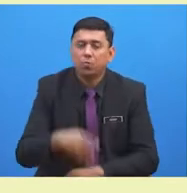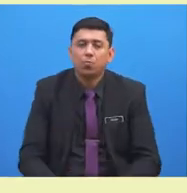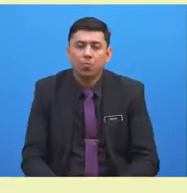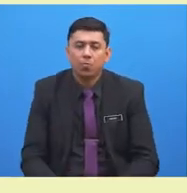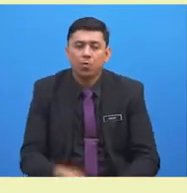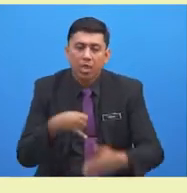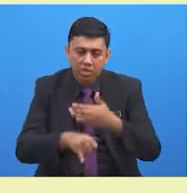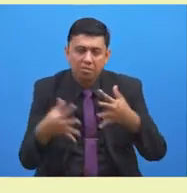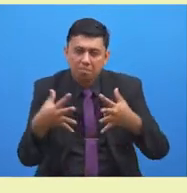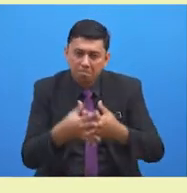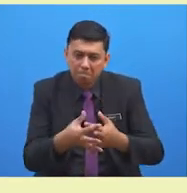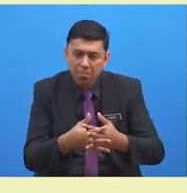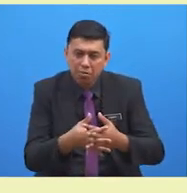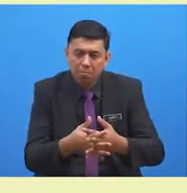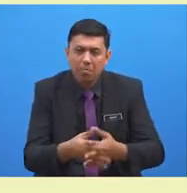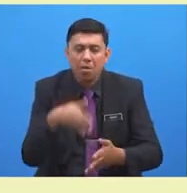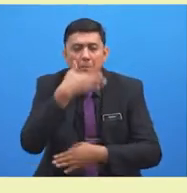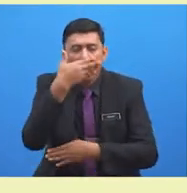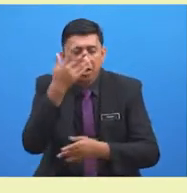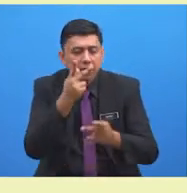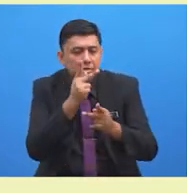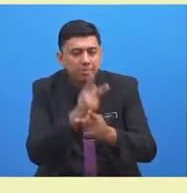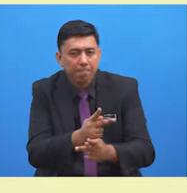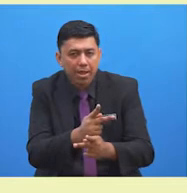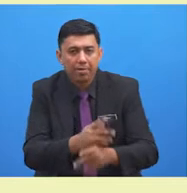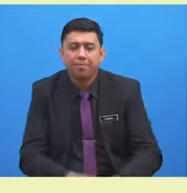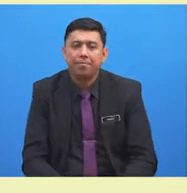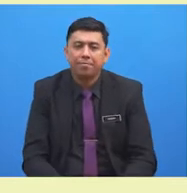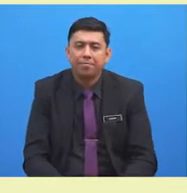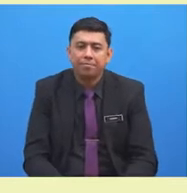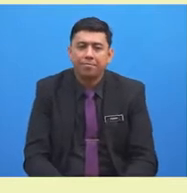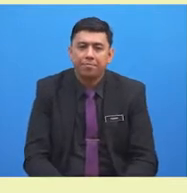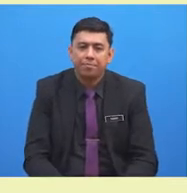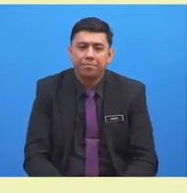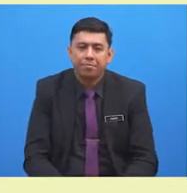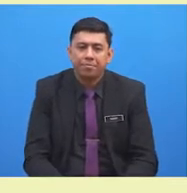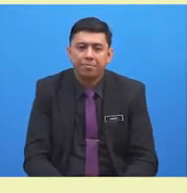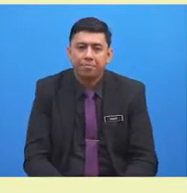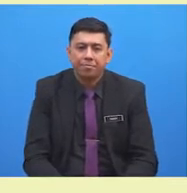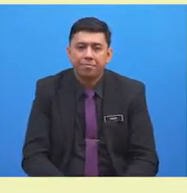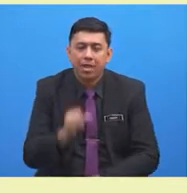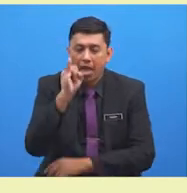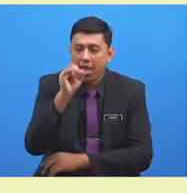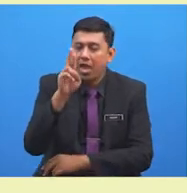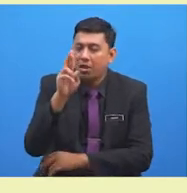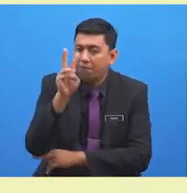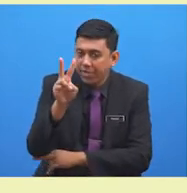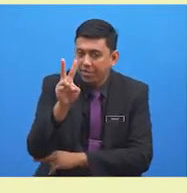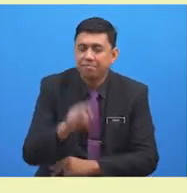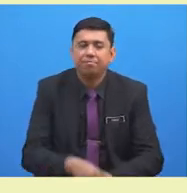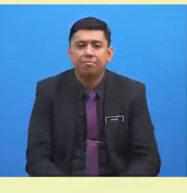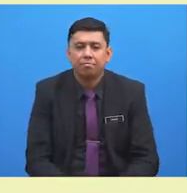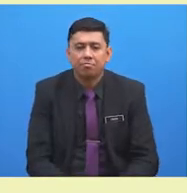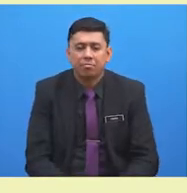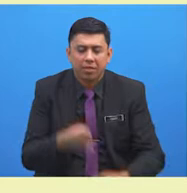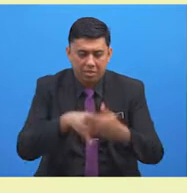Reserve Volume, IRV. Isi padu pernafasan simpanan merupakan isi padu maksima udara